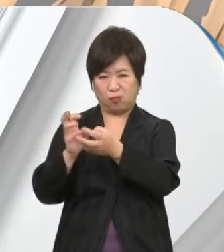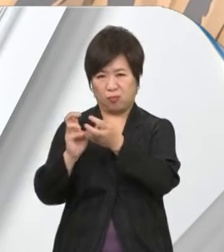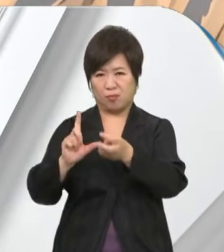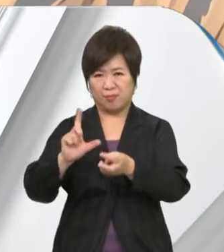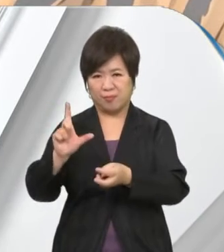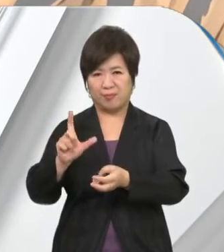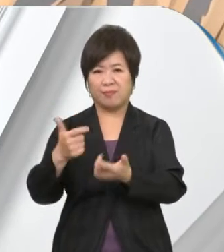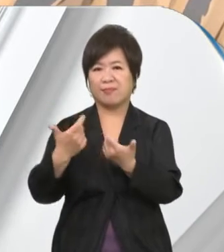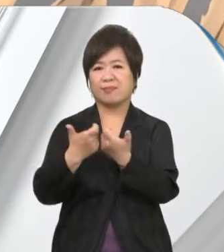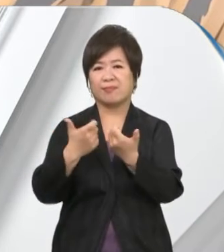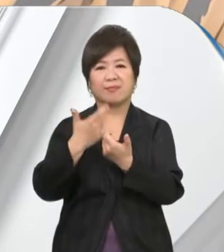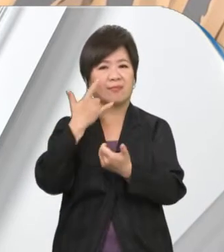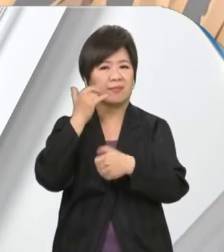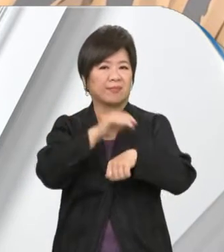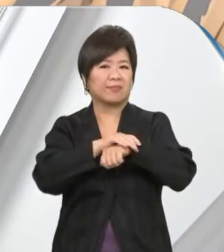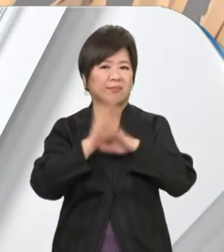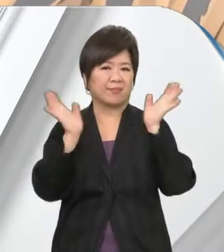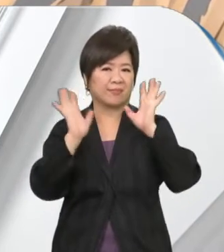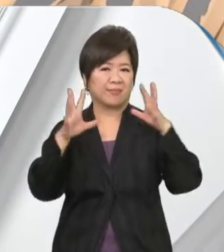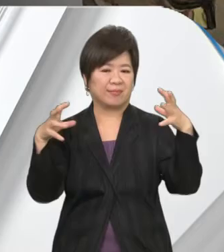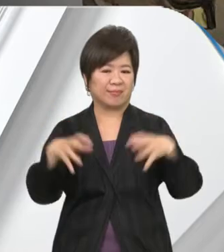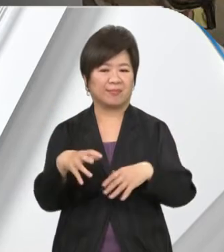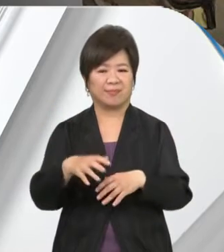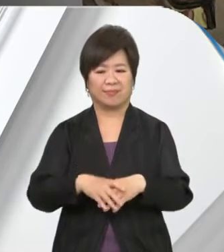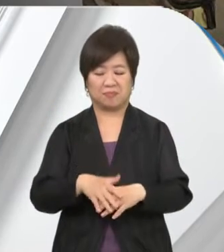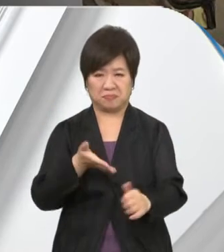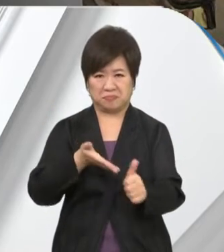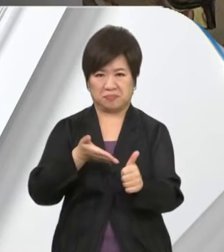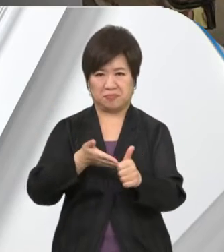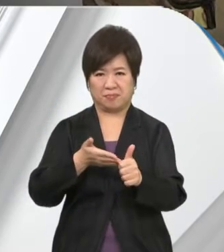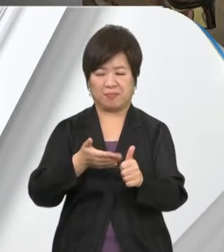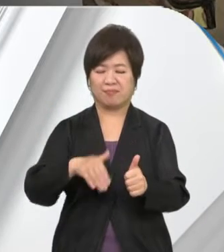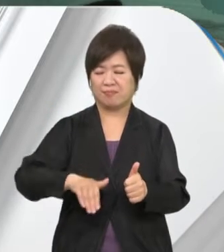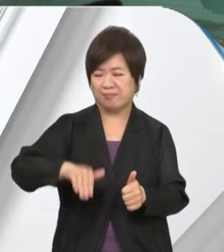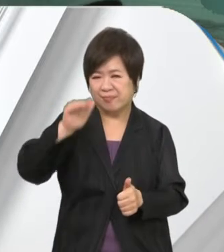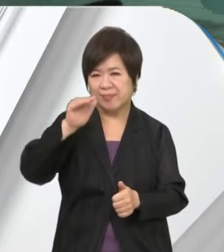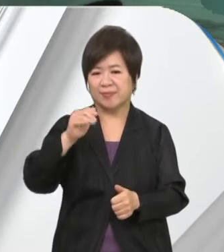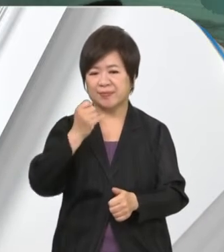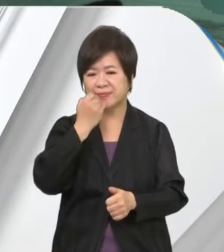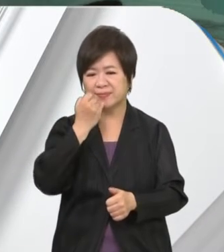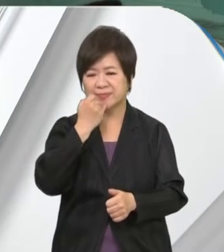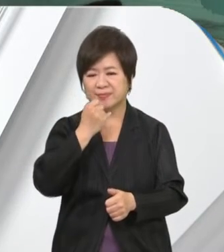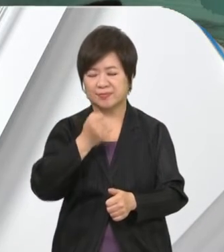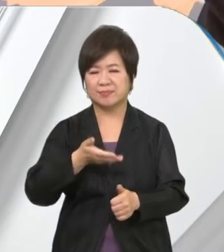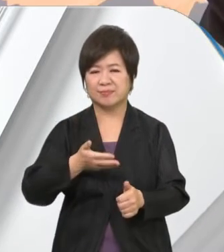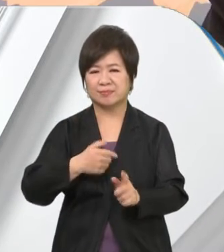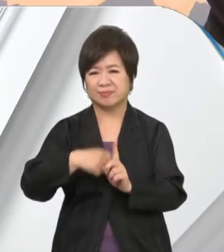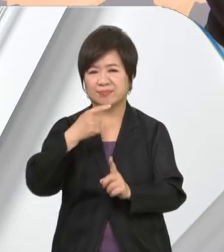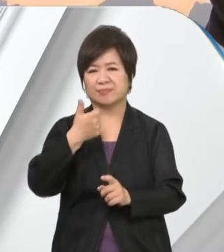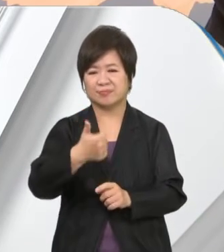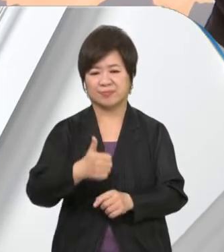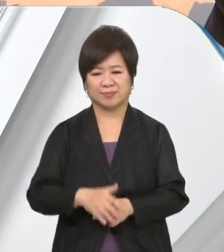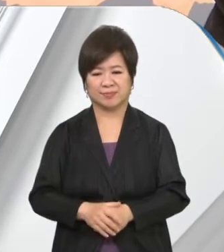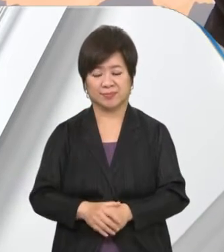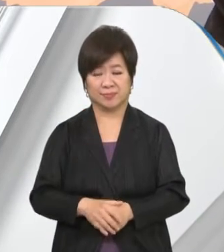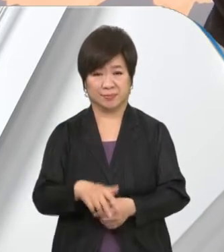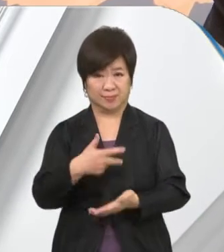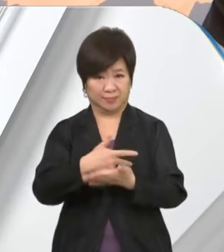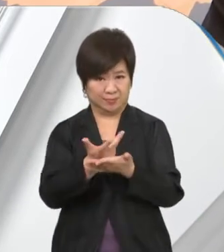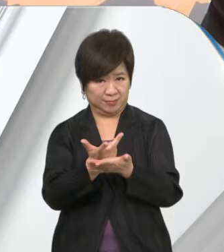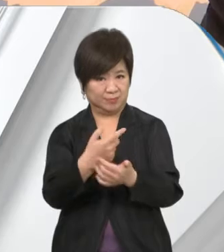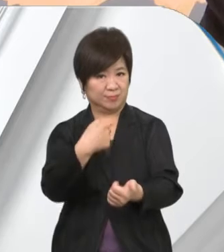孩来参加，希望新颖嘅美感持续培养出来，深化艺术嘅内涵。 艺术教育是整